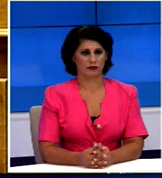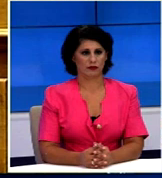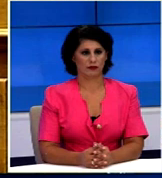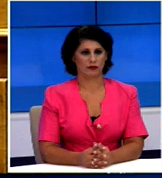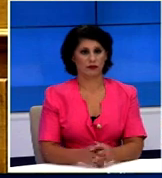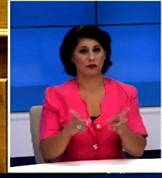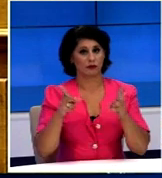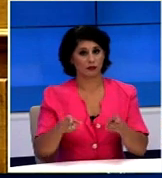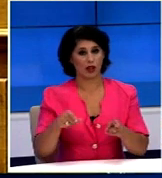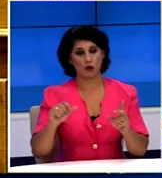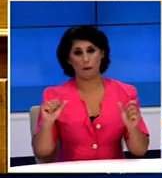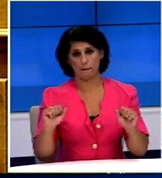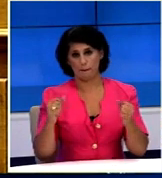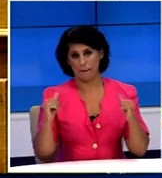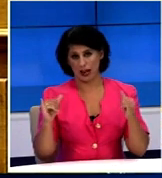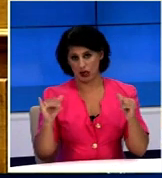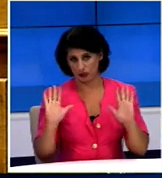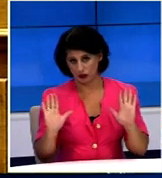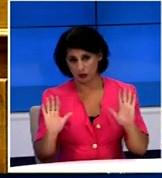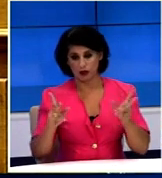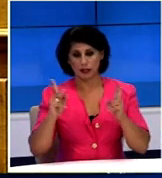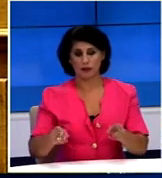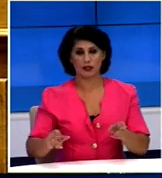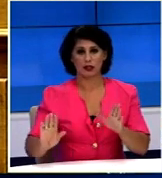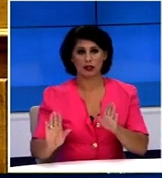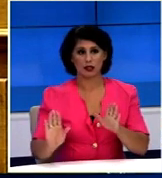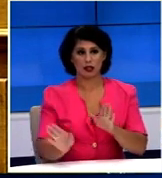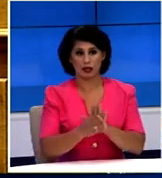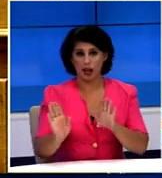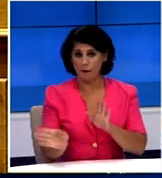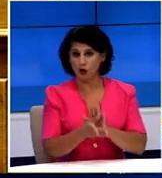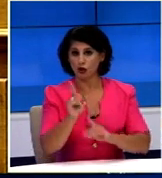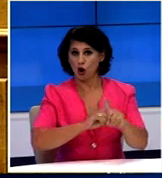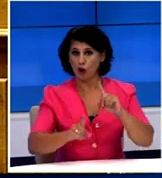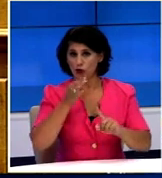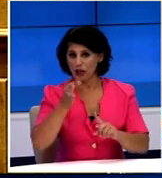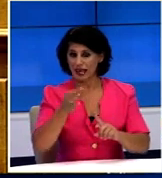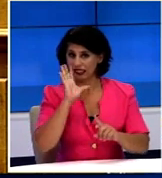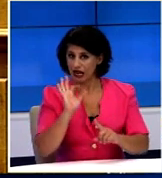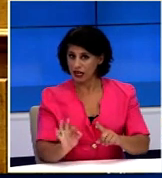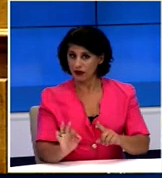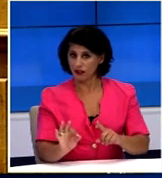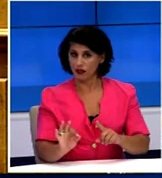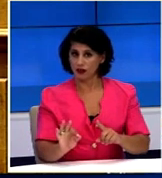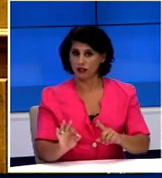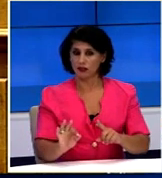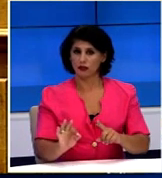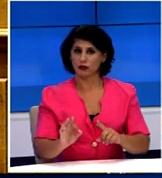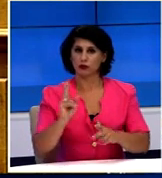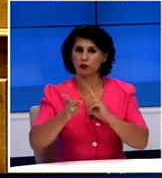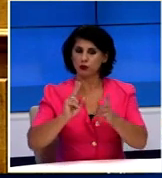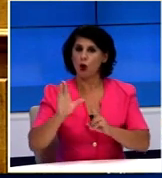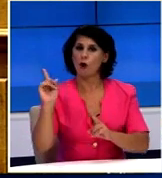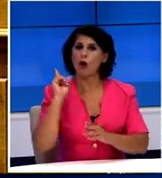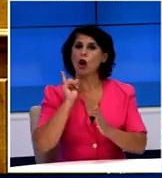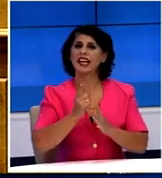Σταματήστε λοιπόν αυτό το παιχνίδι, σταματήστε να απολύετε όποιον λέει την αλήθεια, σταματήστε να διαπομπεύετε όποιον ασκεί